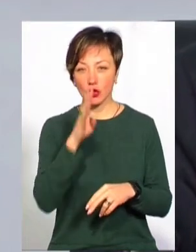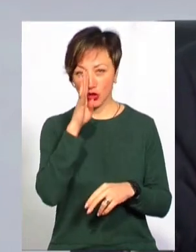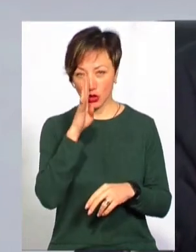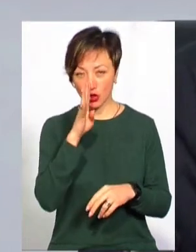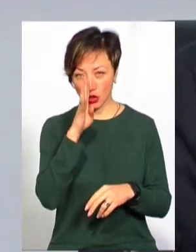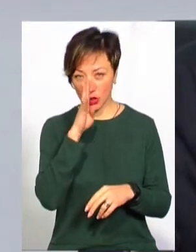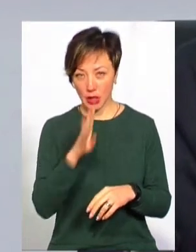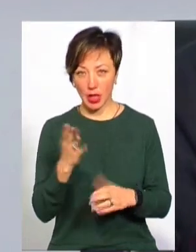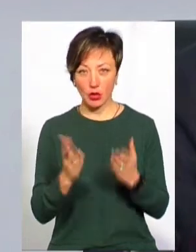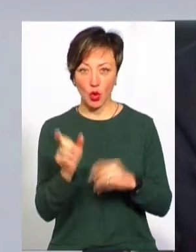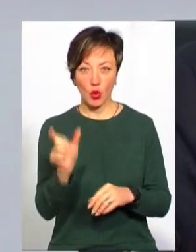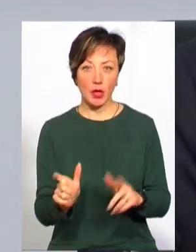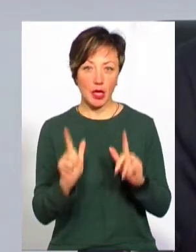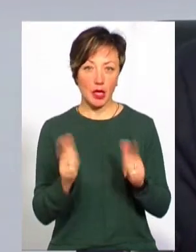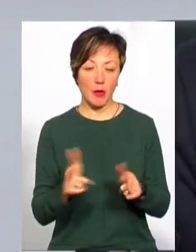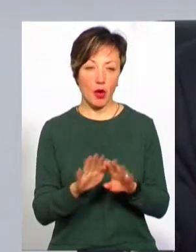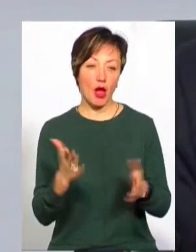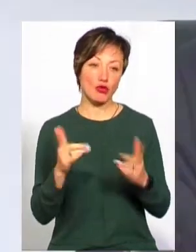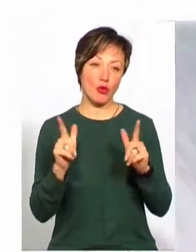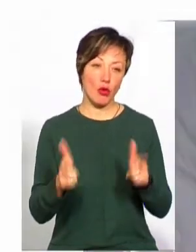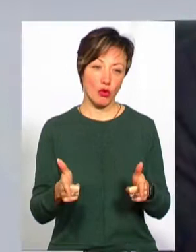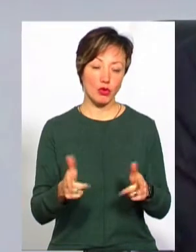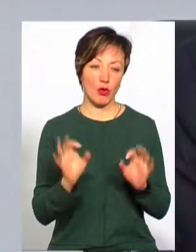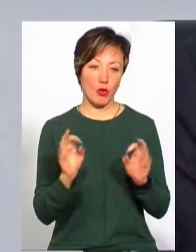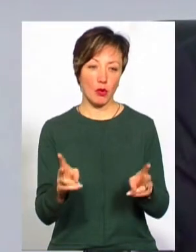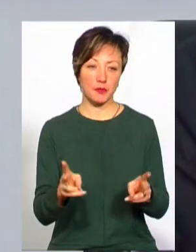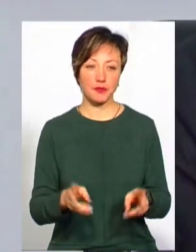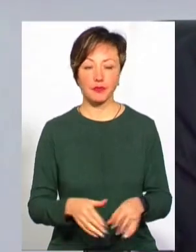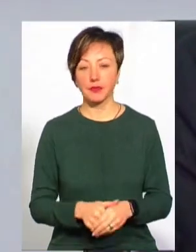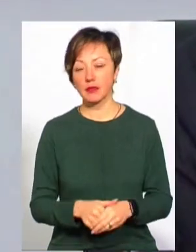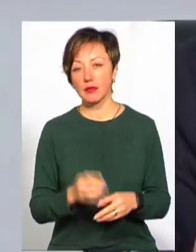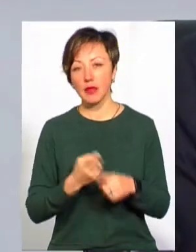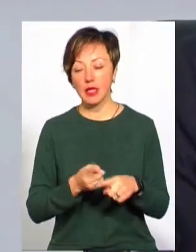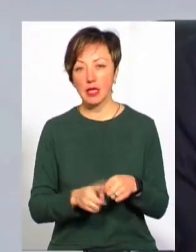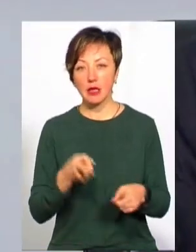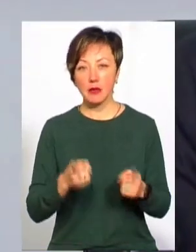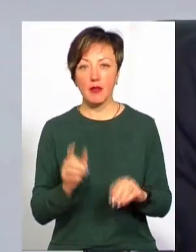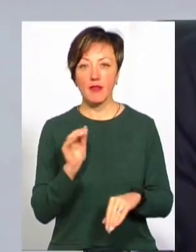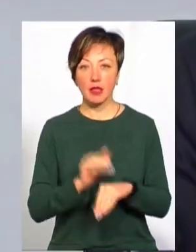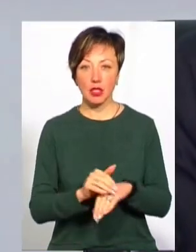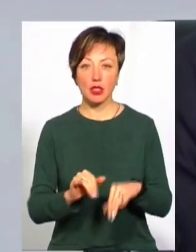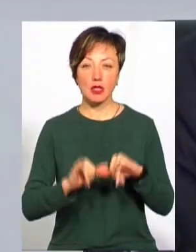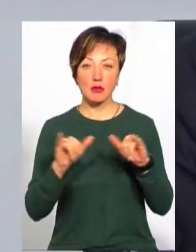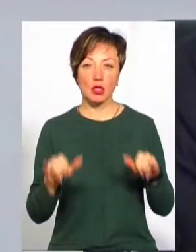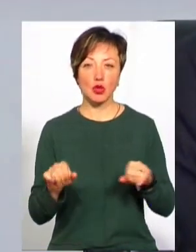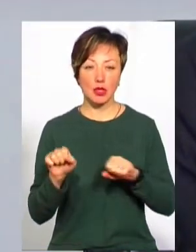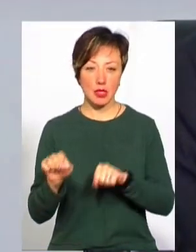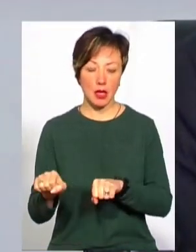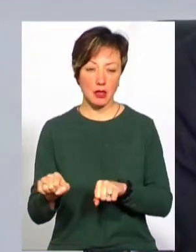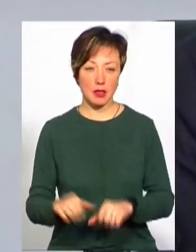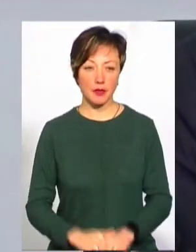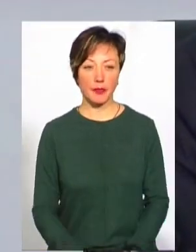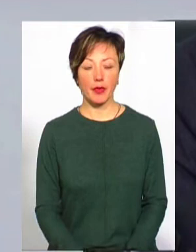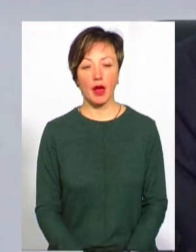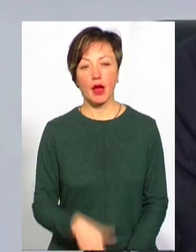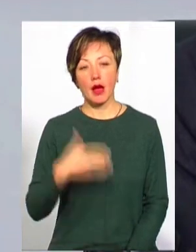подвійну, якщо людина не погоджується. Якщо погоджується, окей. Тому це насправді фактично збільшується захист.